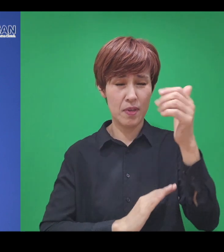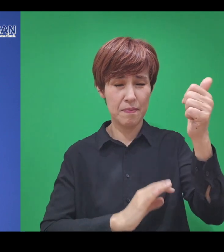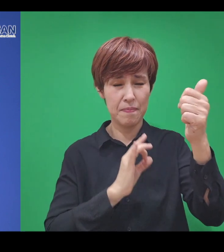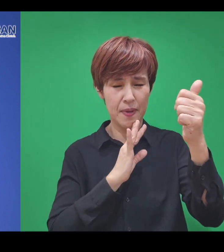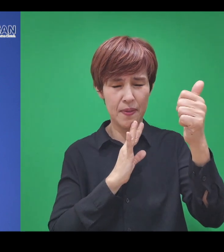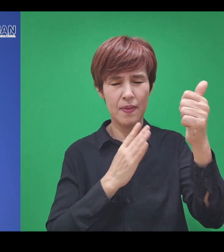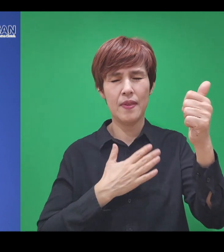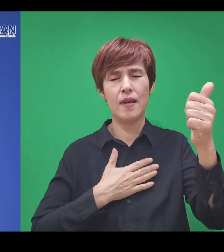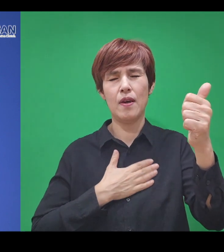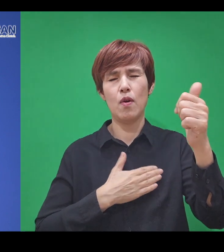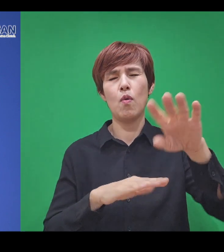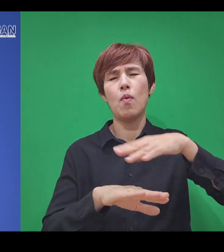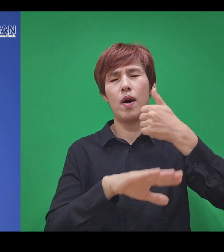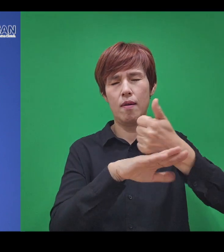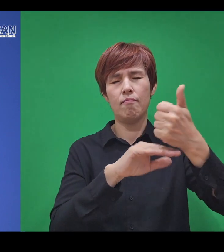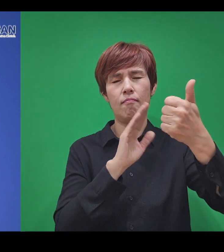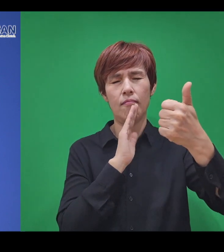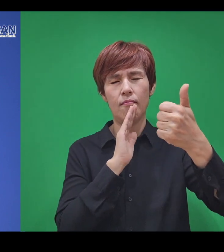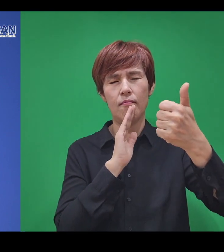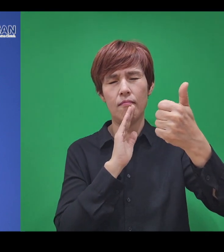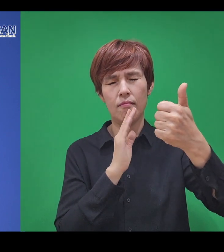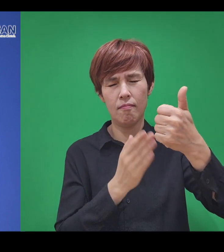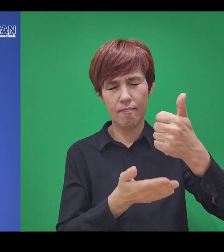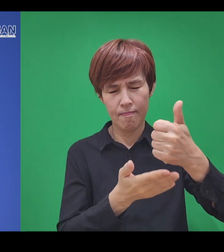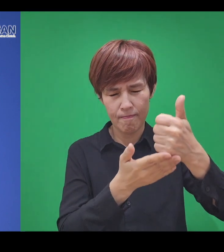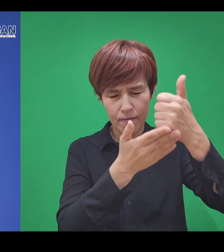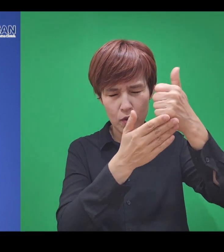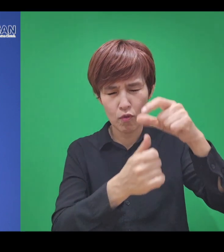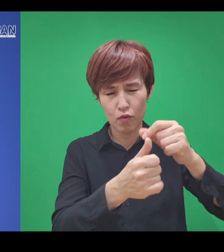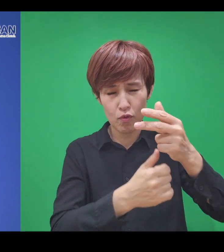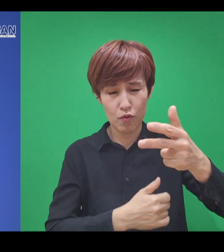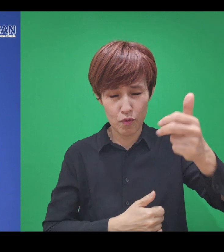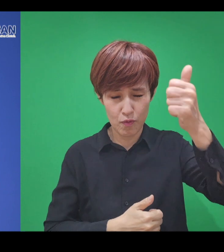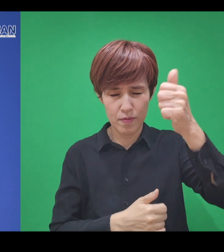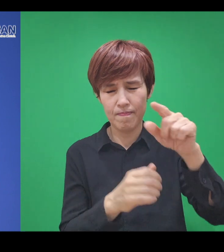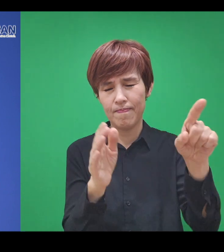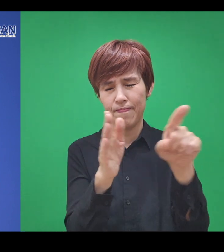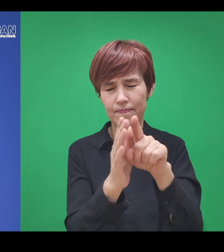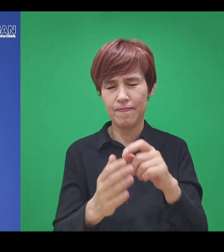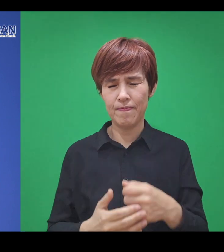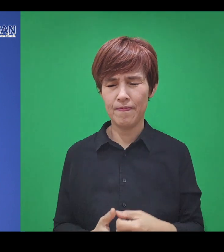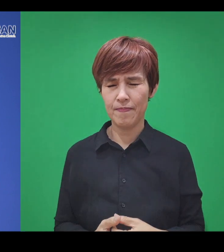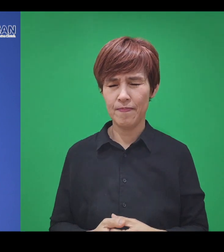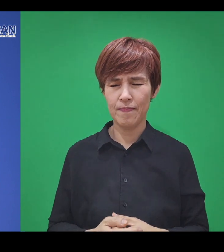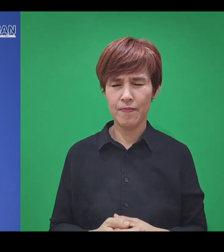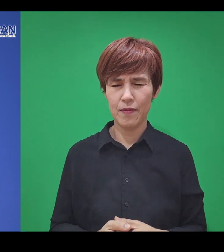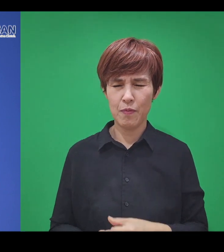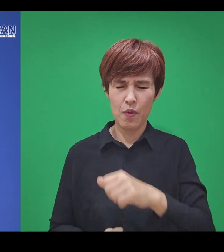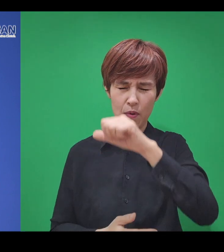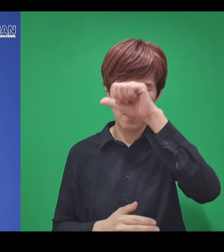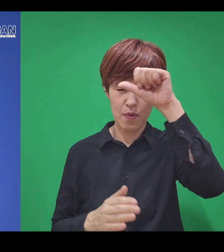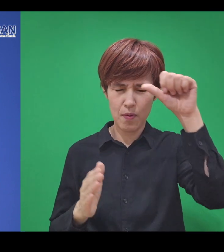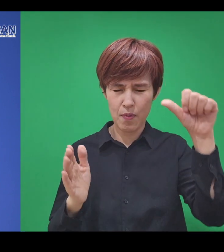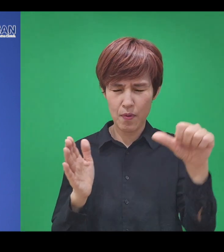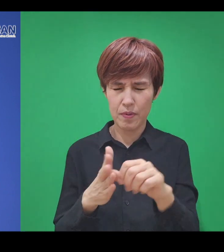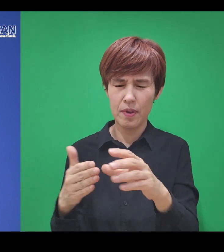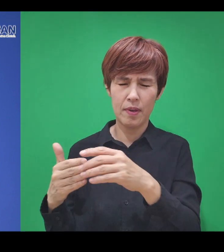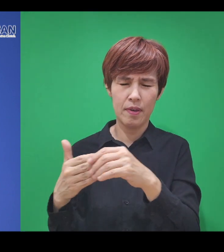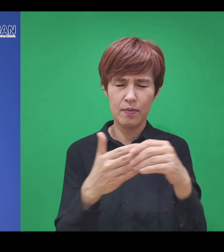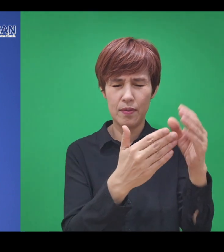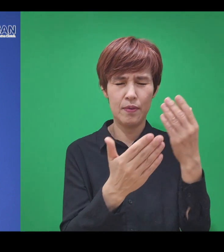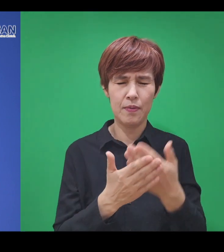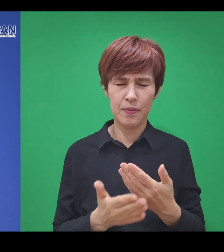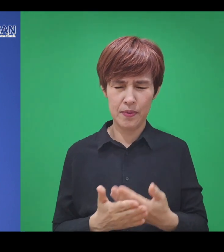나의 왕이시요 황제이시요 구주이심을 믿습니다. 우리 평생 인도해